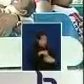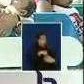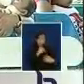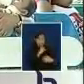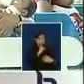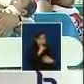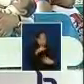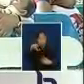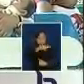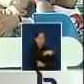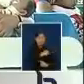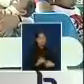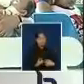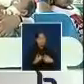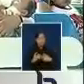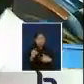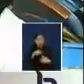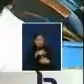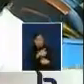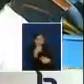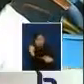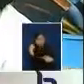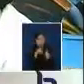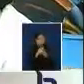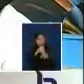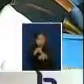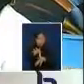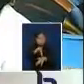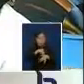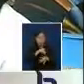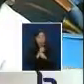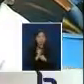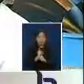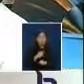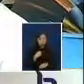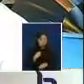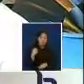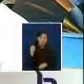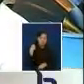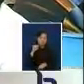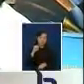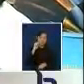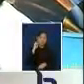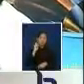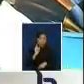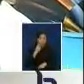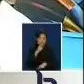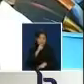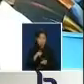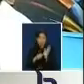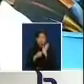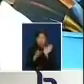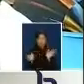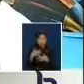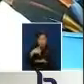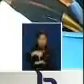อะฮะ ก็อันนี้มาตรการนี้ชัดเจนนะคะแต่ก็มีความหนักใจพอสมควรเพราะคนไข้เยอะนะคะสำคัญอันดับแรกคืออย่างลิฟต์เนี่ยค่ะเราให้มีการเช็ดลิ